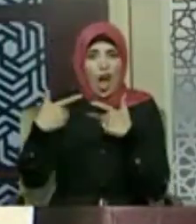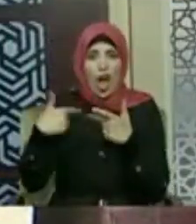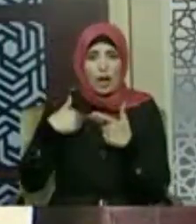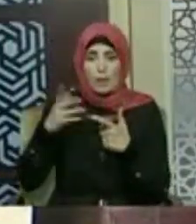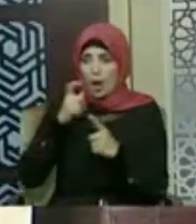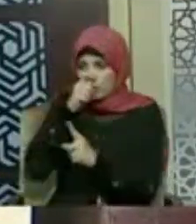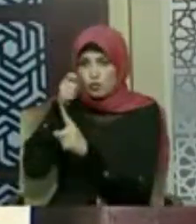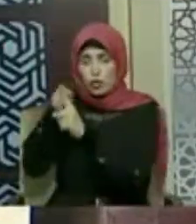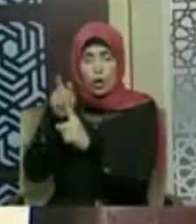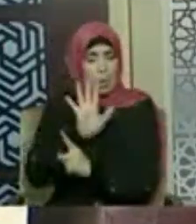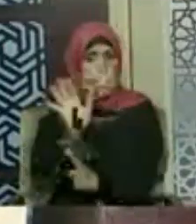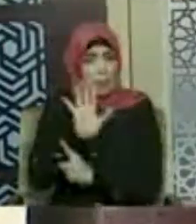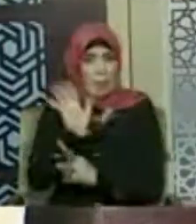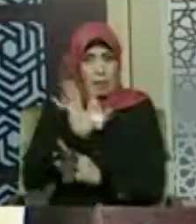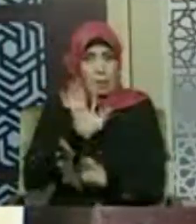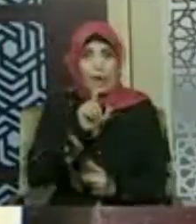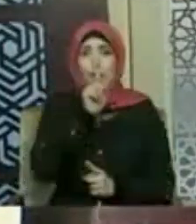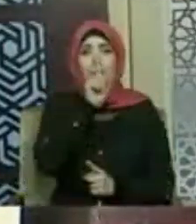الشاعر: